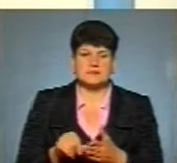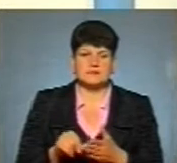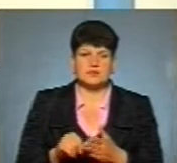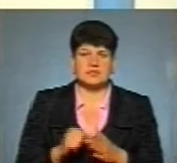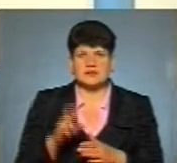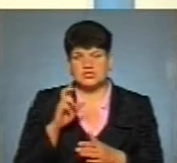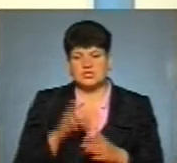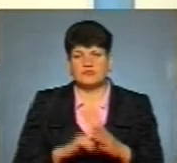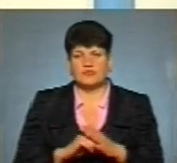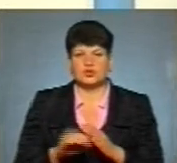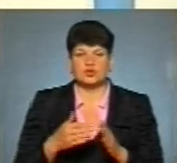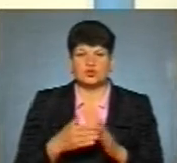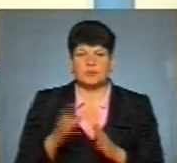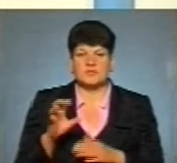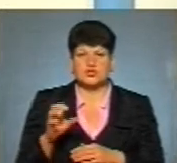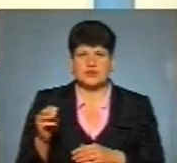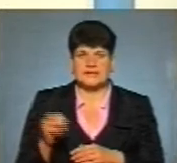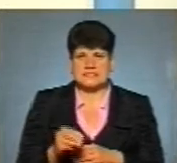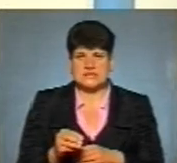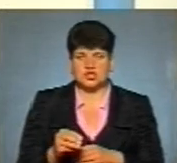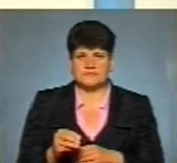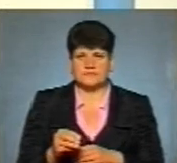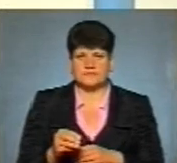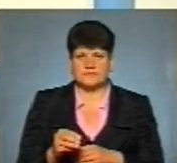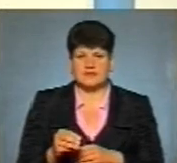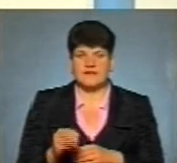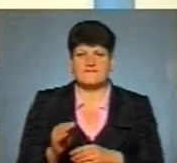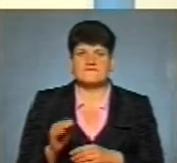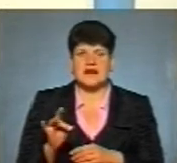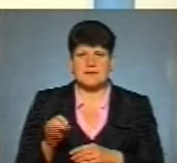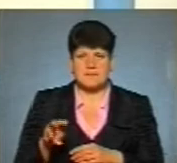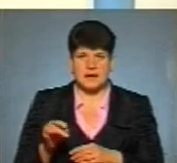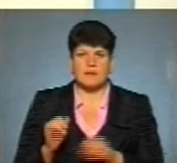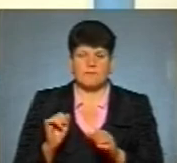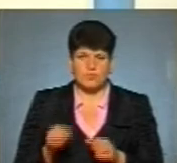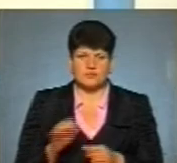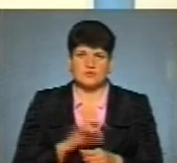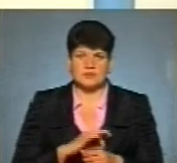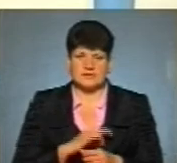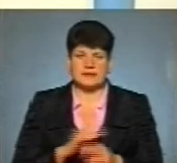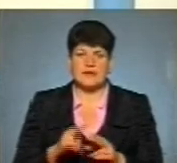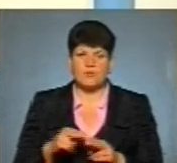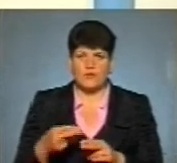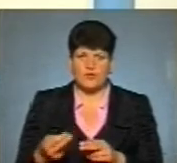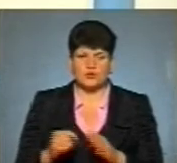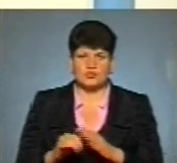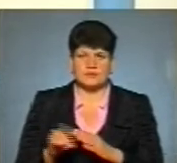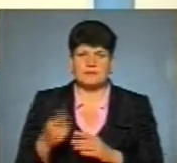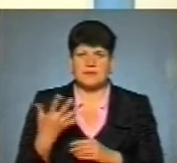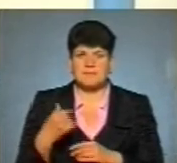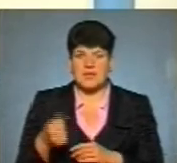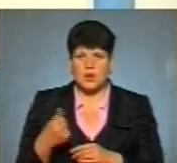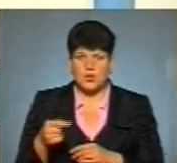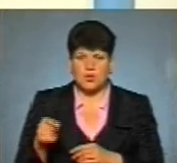Державного фонду 500, до 500 тисяч, а фермери можуть скористатися даним кредитом на поворотній основі. Там на 5